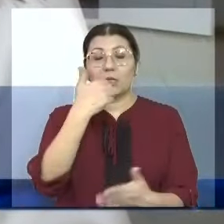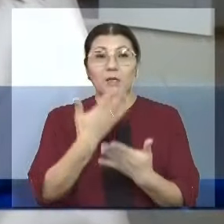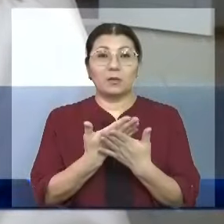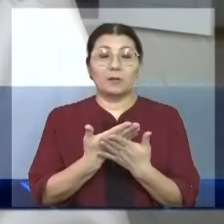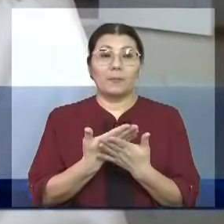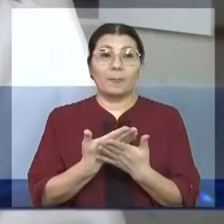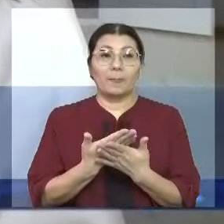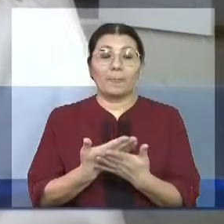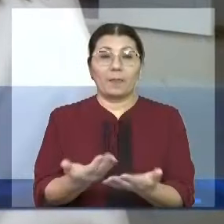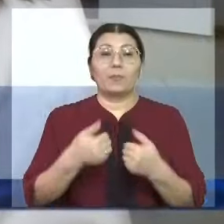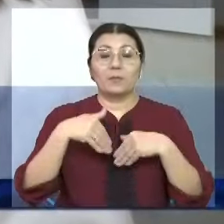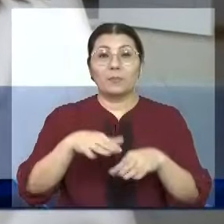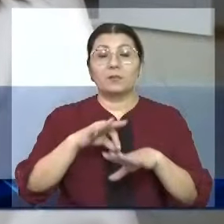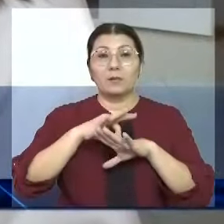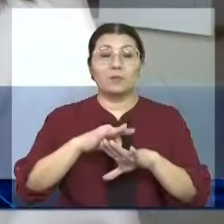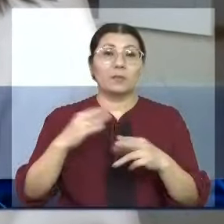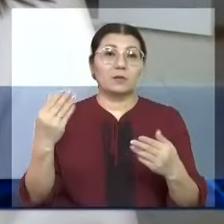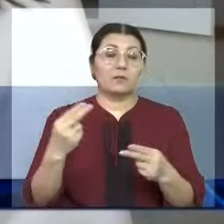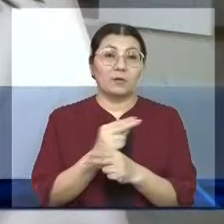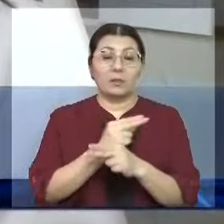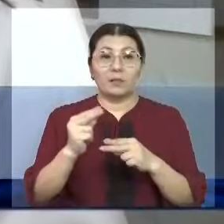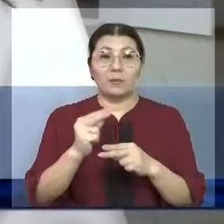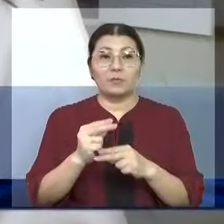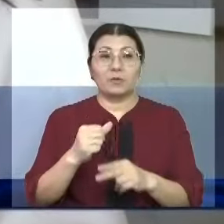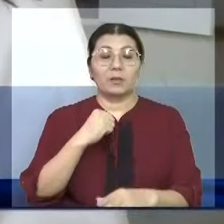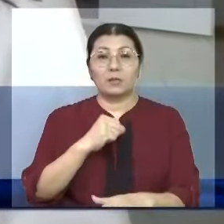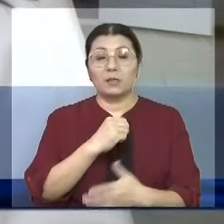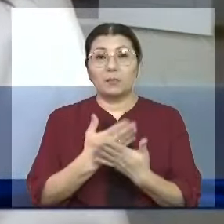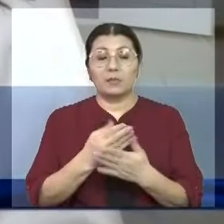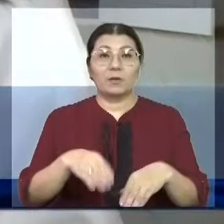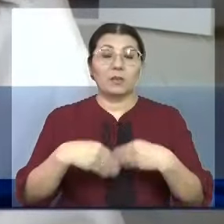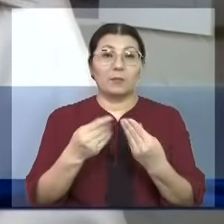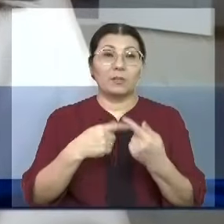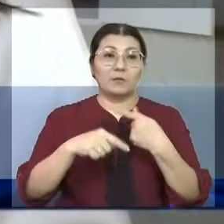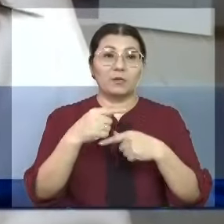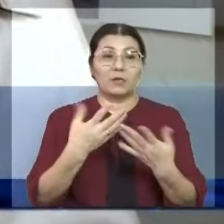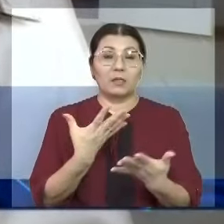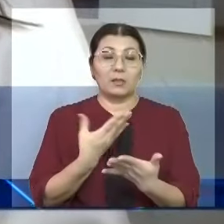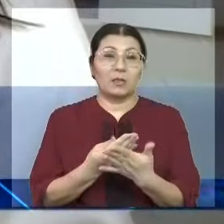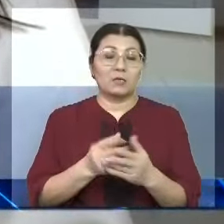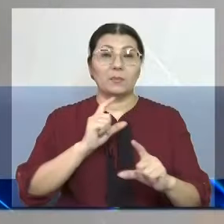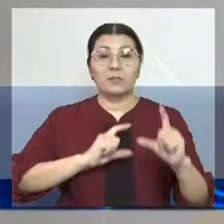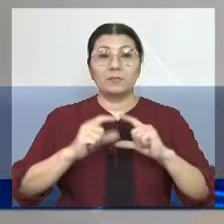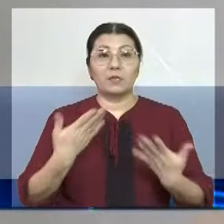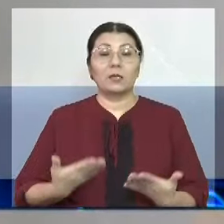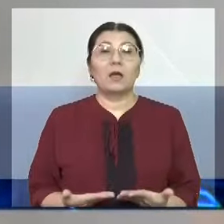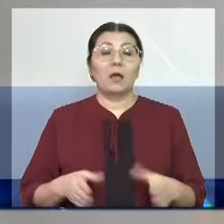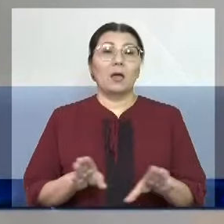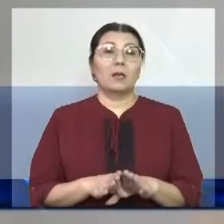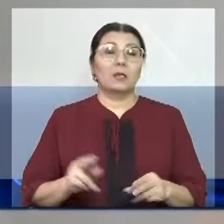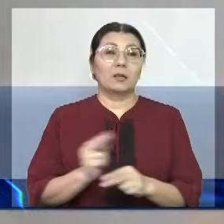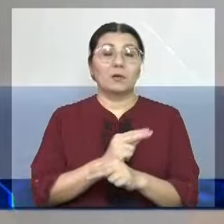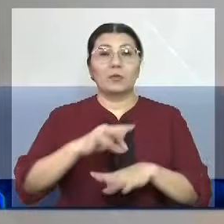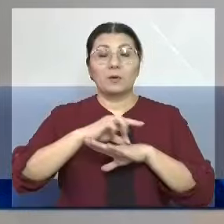решение провести реновацию соответствующие ремонтные работы и отдать это обратно нашим студентам на проживание отметим ремонт